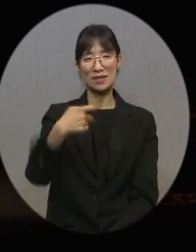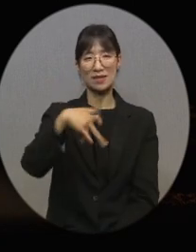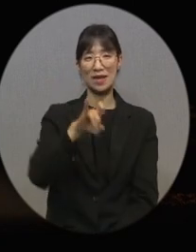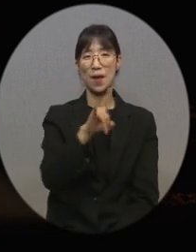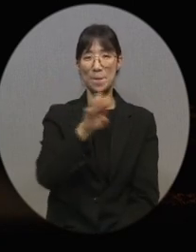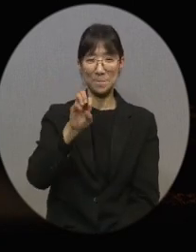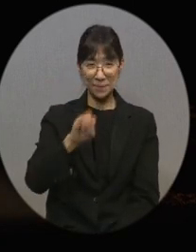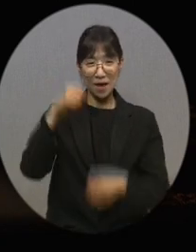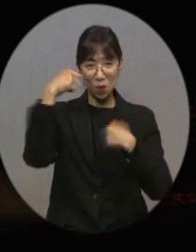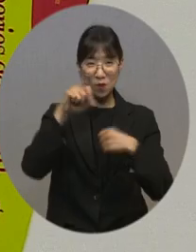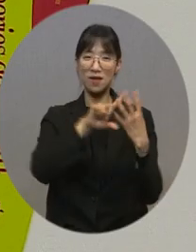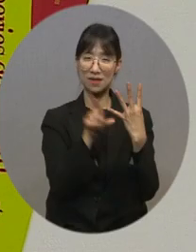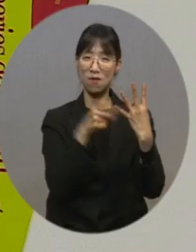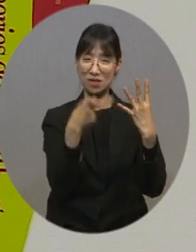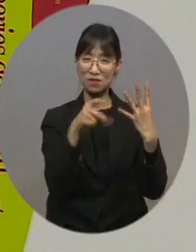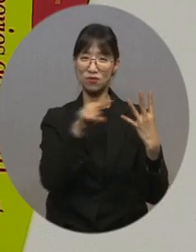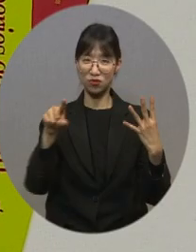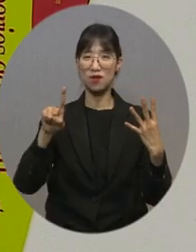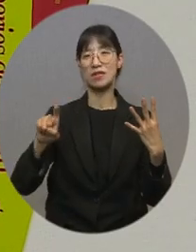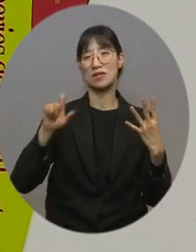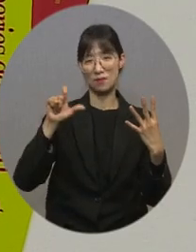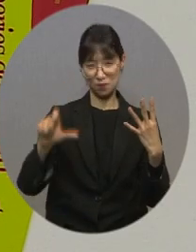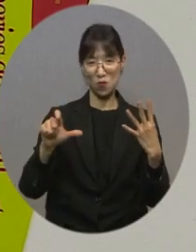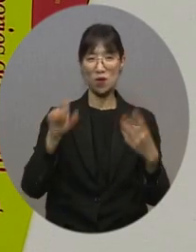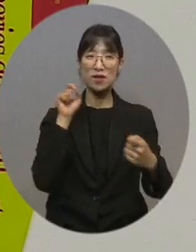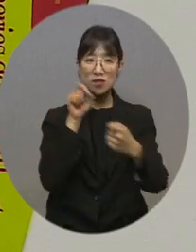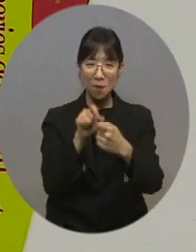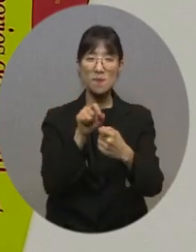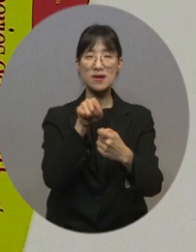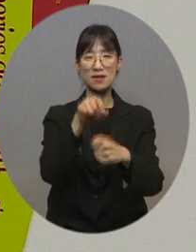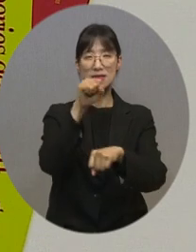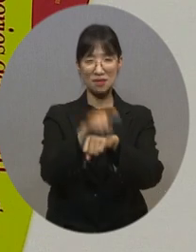공연은 4월 12일부터 15일까지